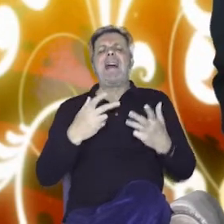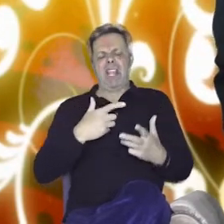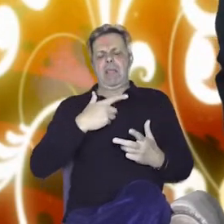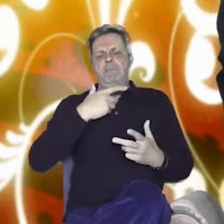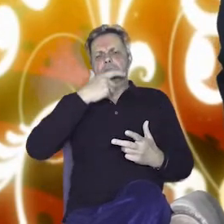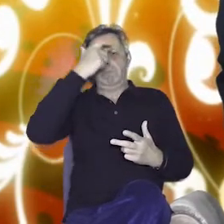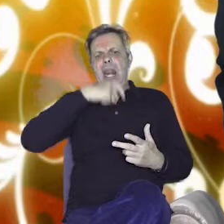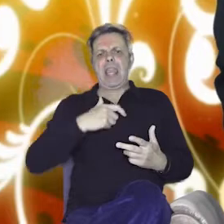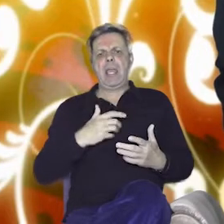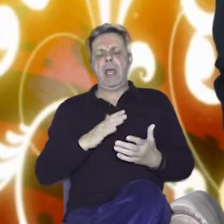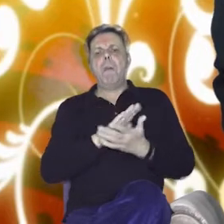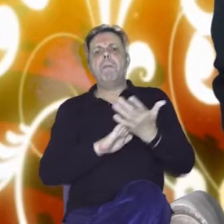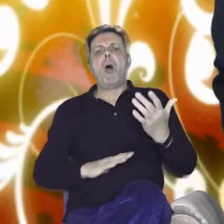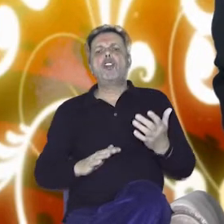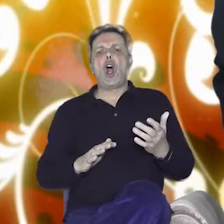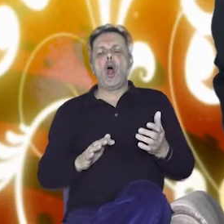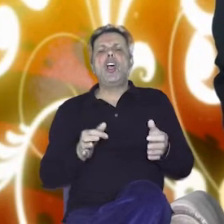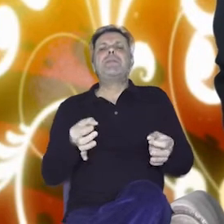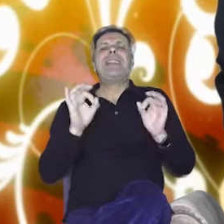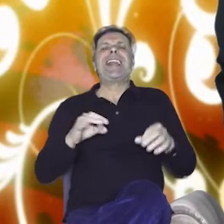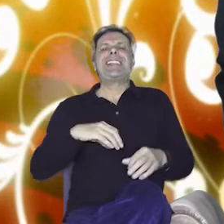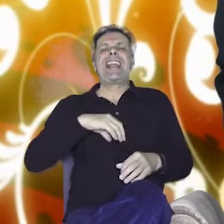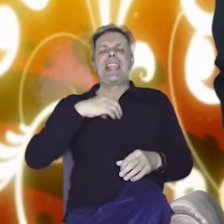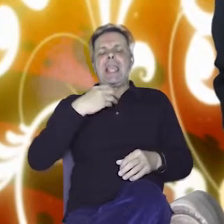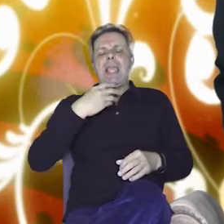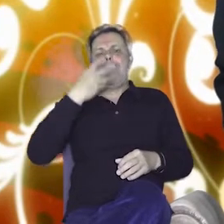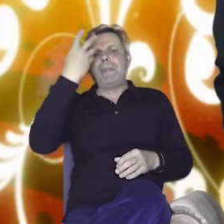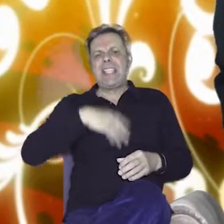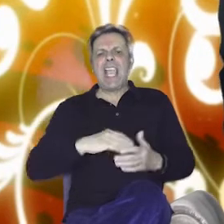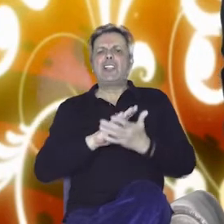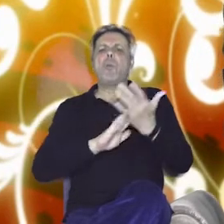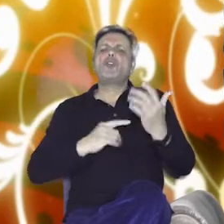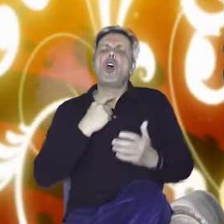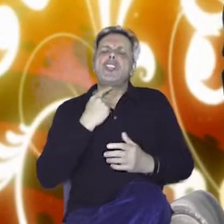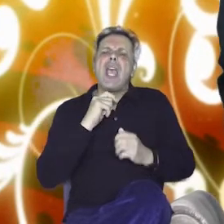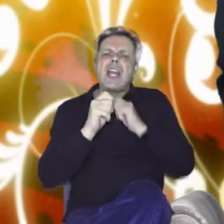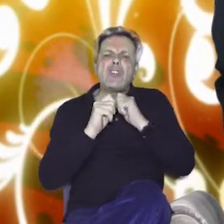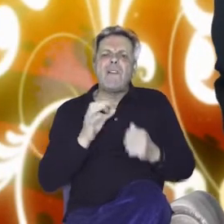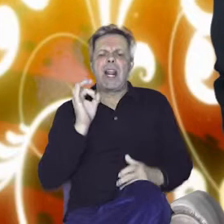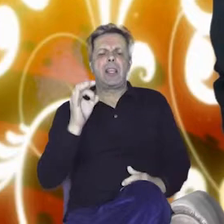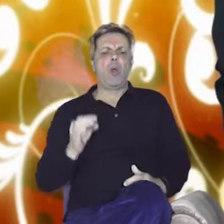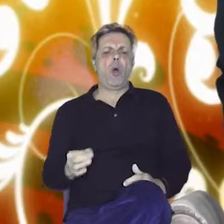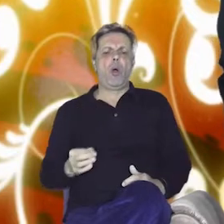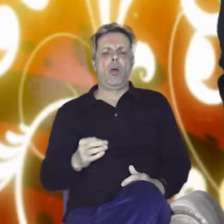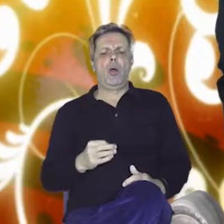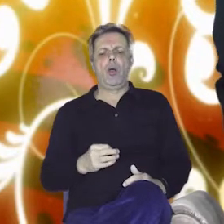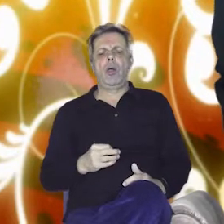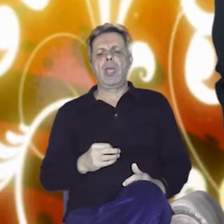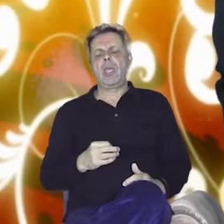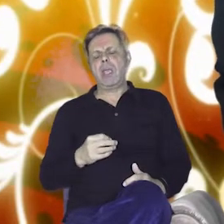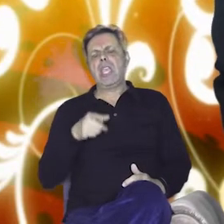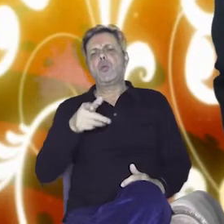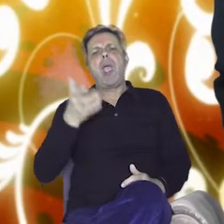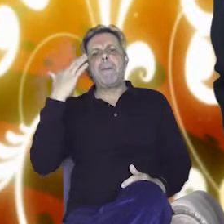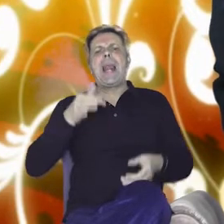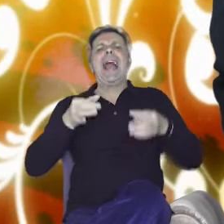počeo specijalizirati psihijatriju, počelo se govoriti o, ili na vrhuncu je bila socijalna